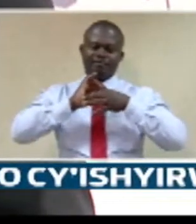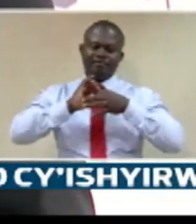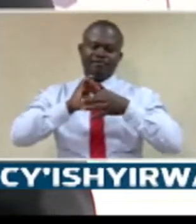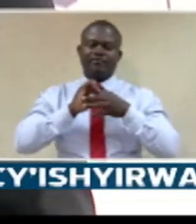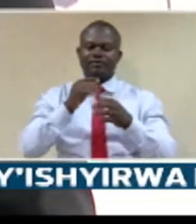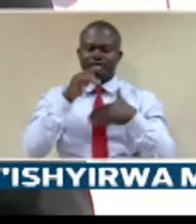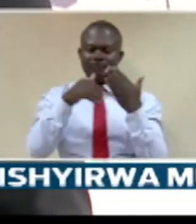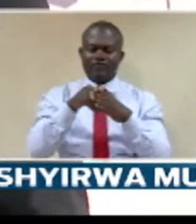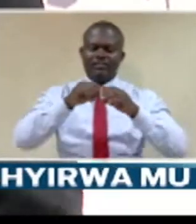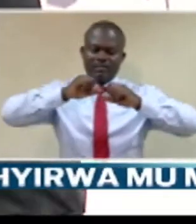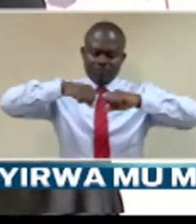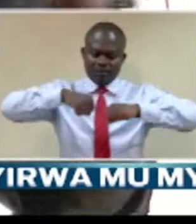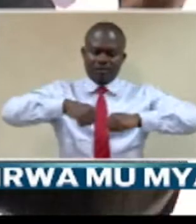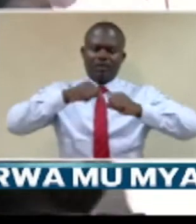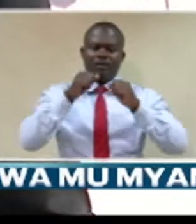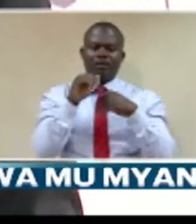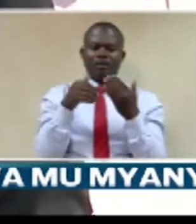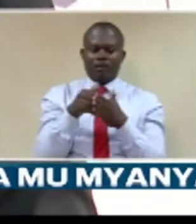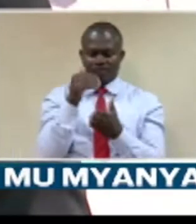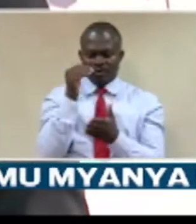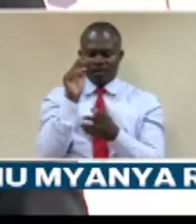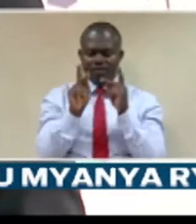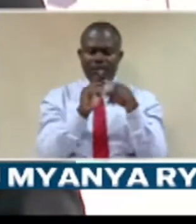na amasezerano twumvikanyeho ukuntu twese